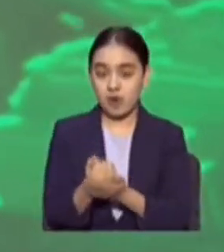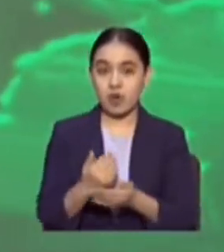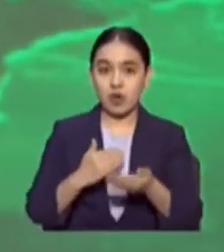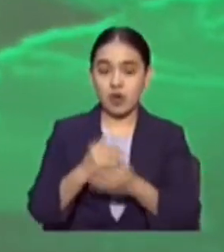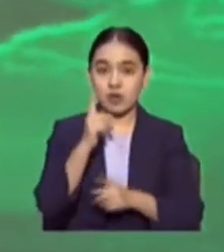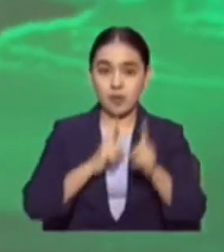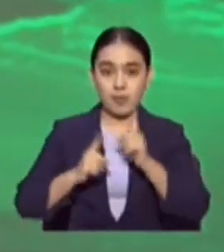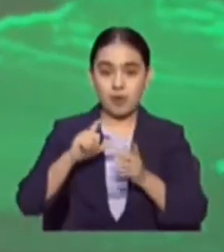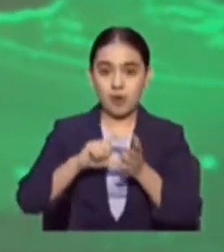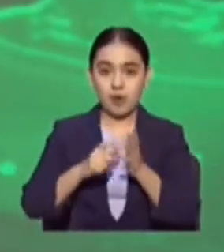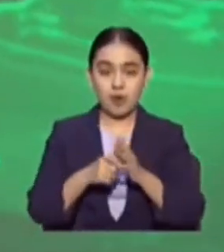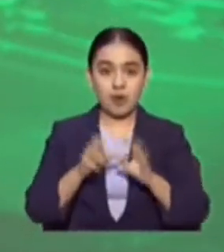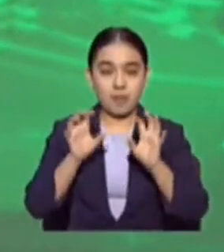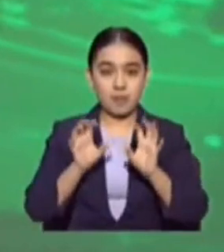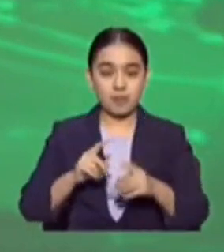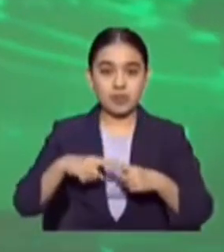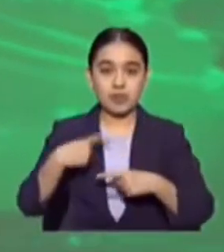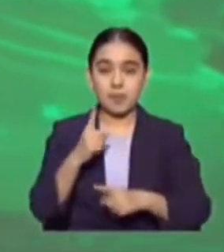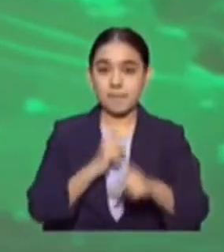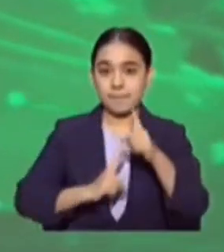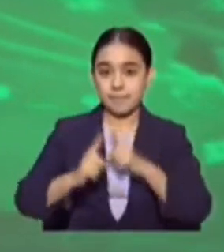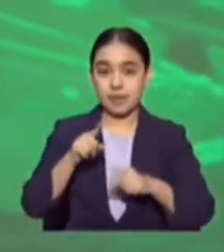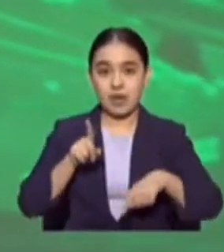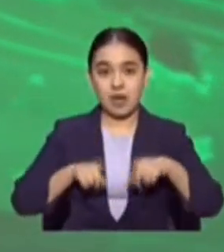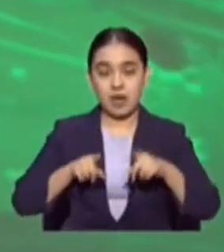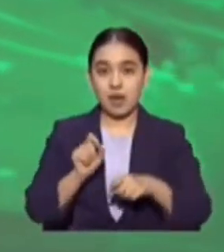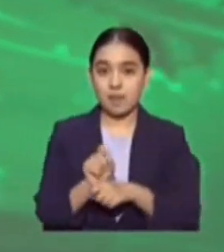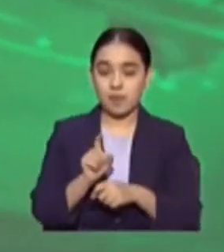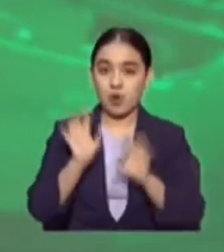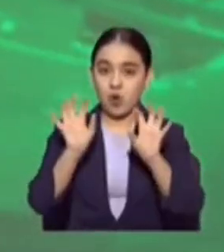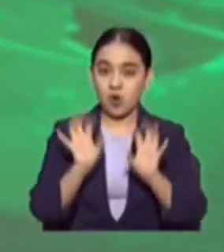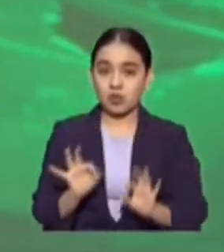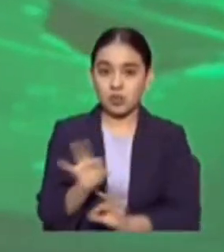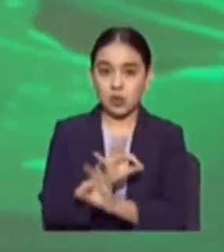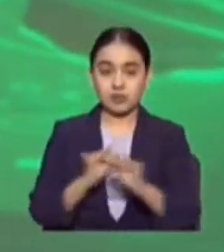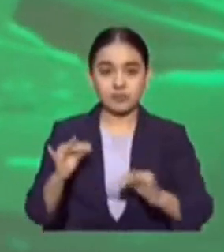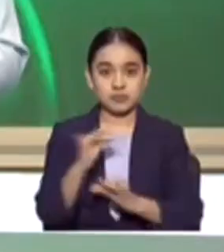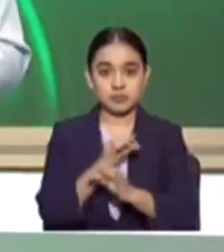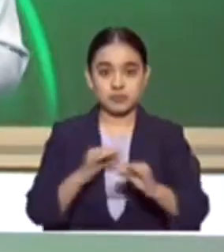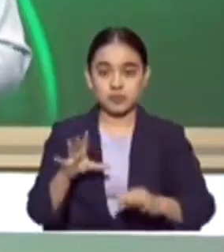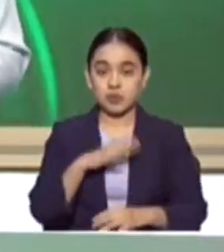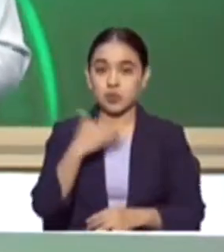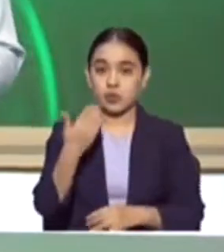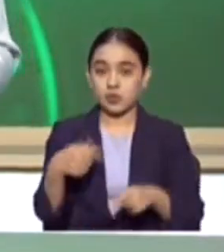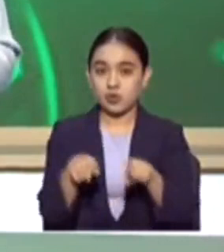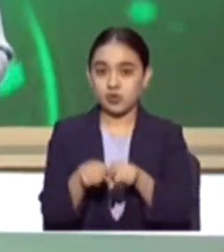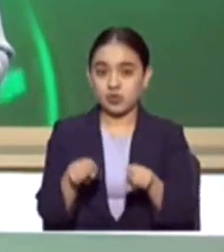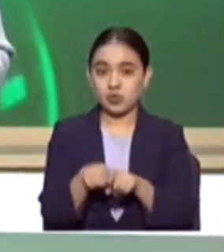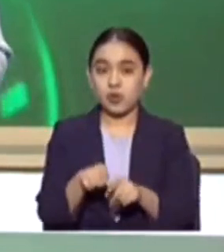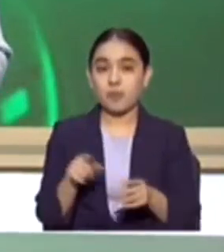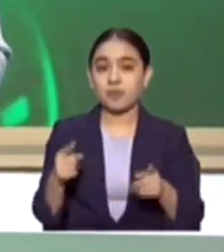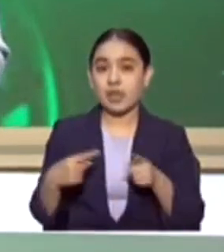Oliy Majlis Qonunchilik palatasining navbatdagi majlisida ayni masalaga doir qonun loyihasi muhokama qilindi. Unda shuningdek,